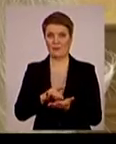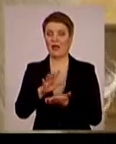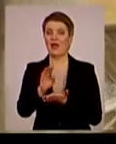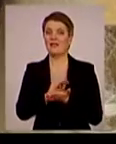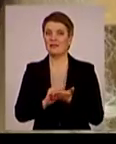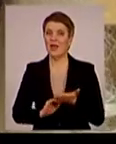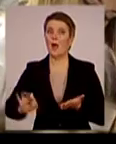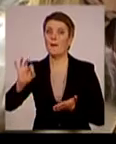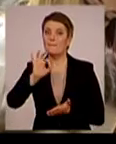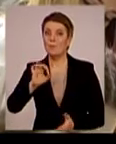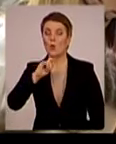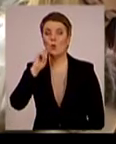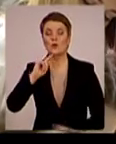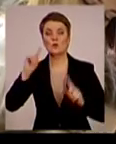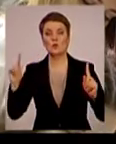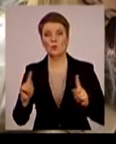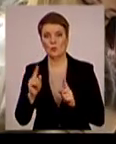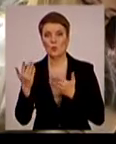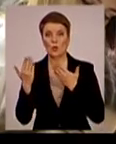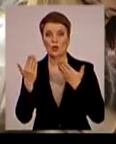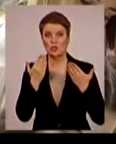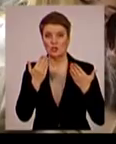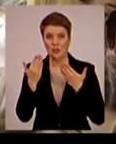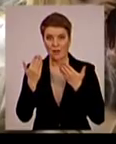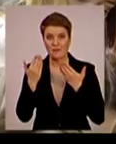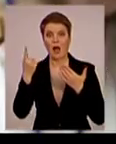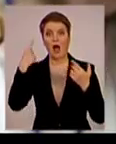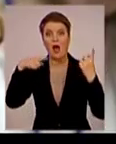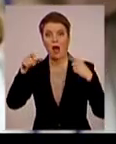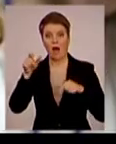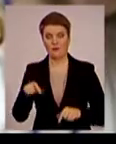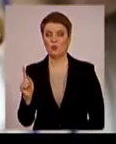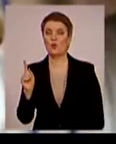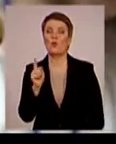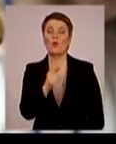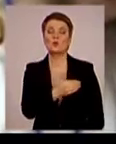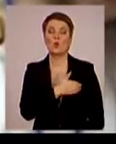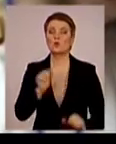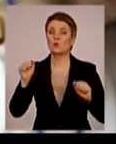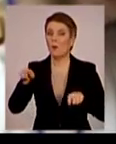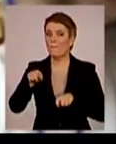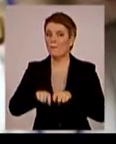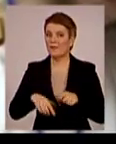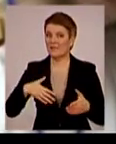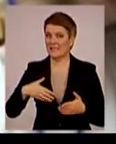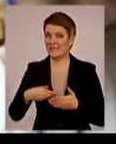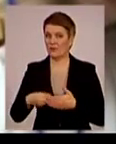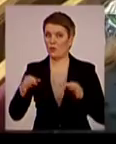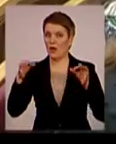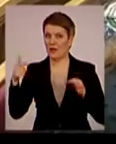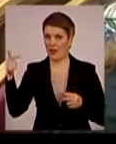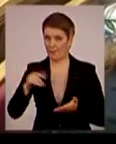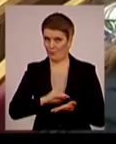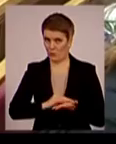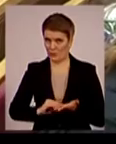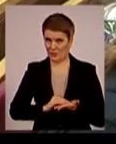сам автор Олександр Авраменко. Тож кожен охоче міг перевірити свою грамотність. Писали диктанти і в Національному університеті імені